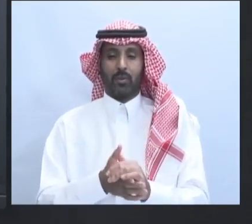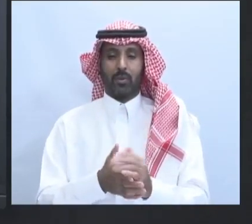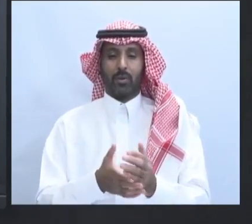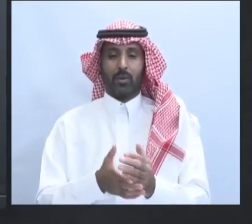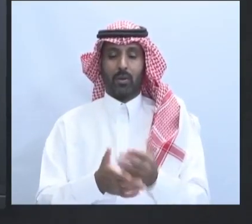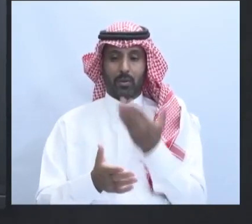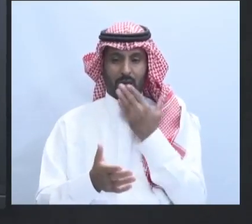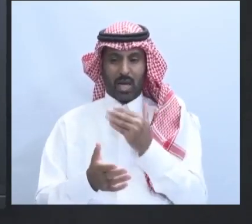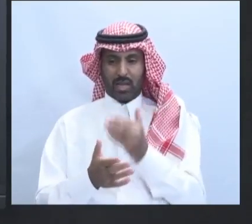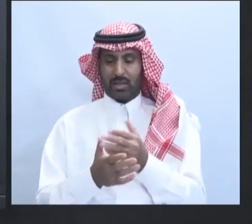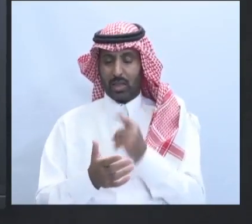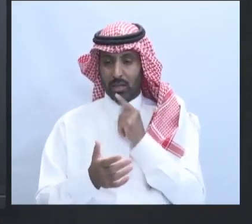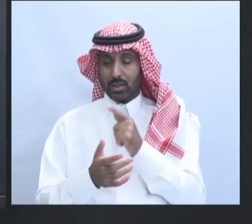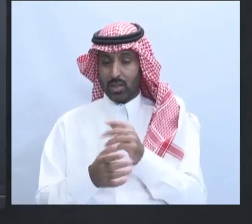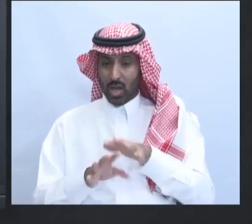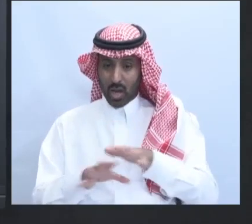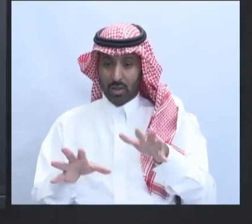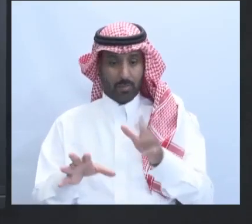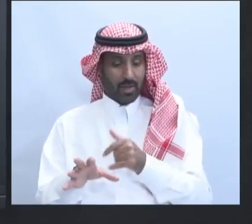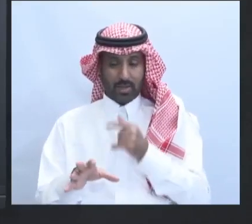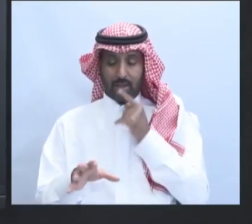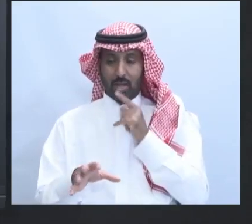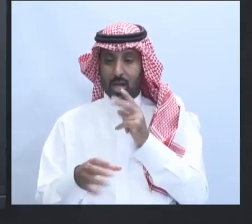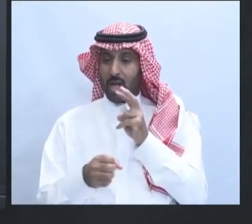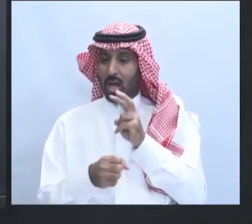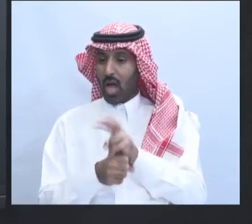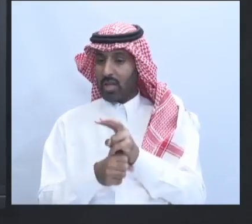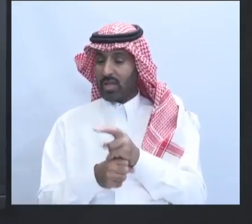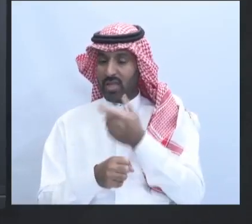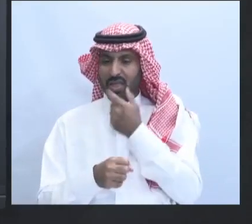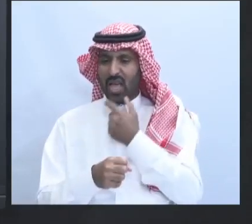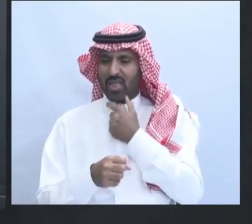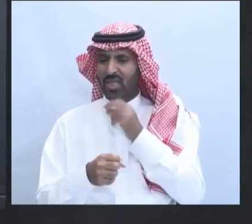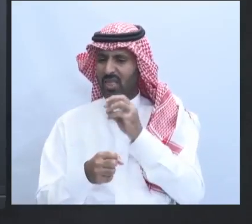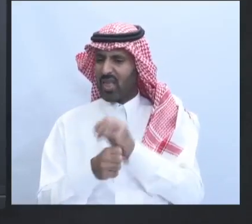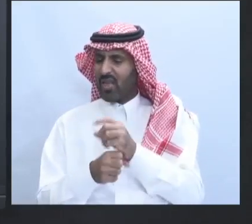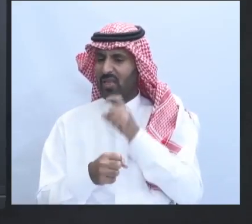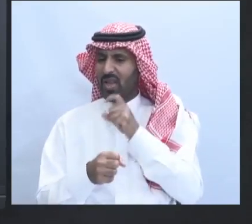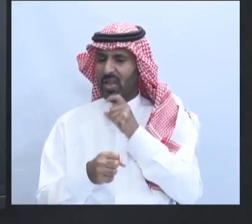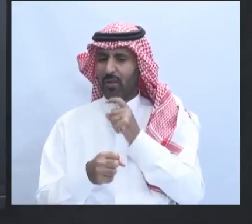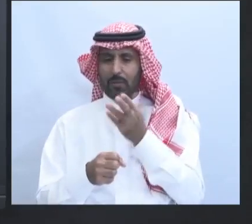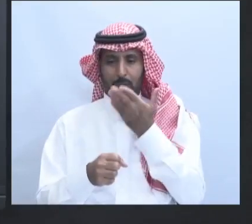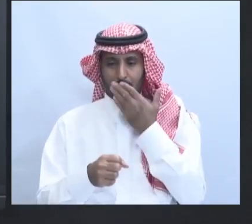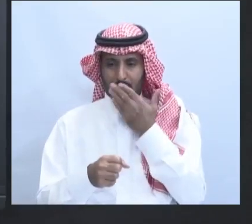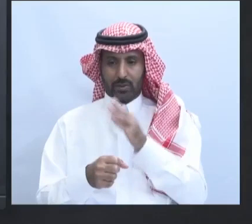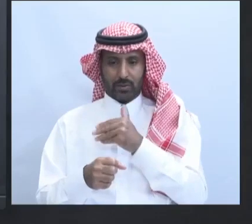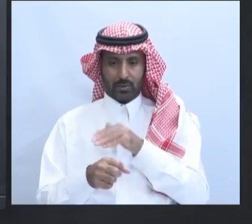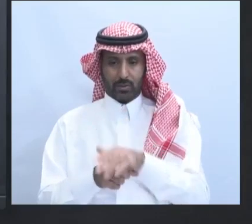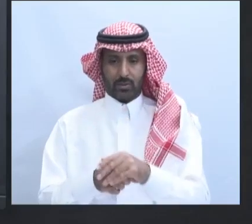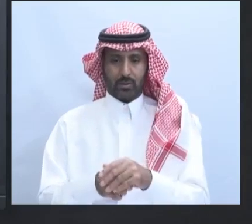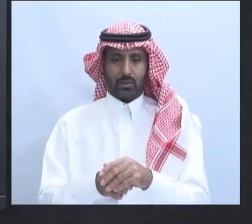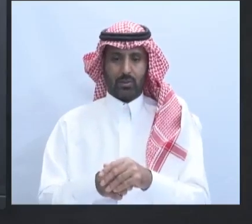الامساك وعدم نشره حتى لا ينتشر الضعف في الامه لان الحديث يبنى عليه احكام شرعيه